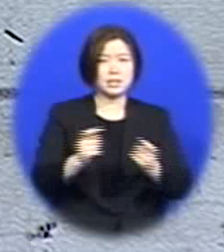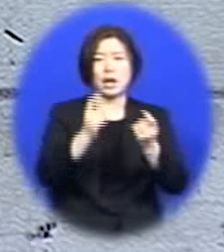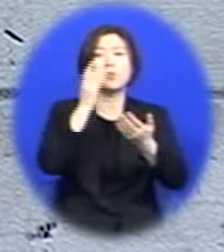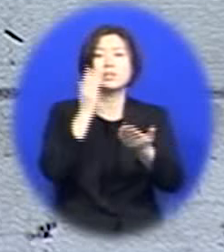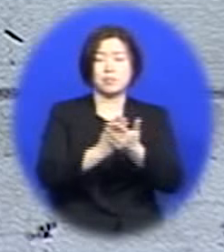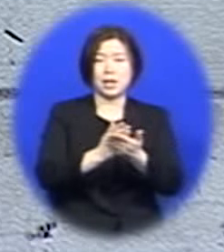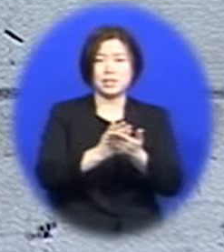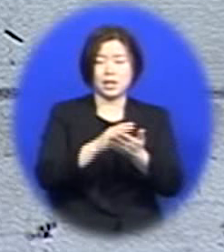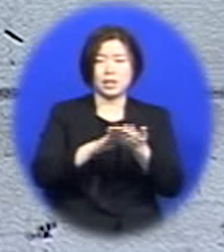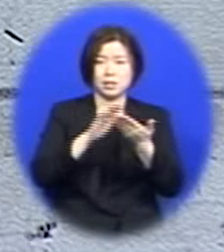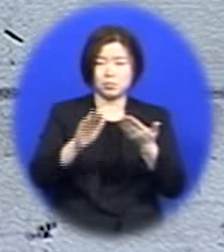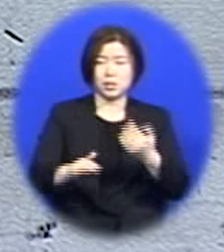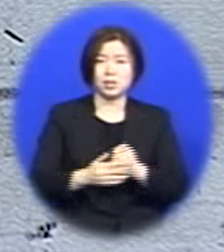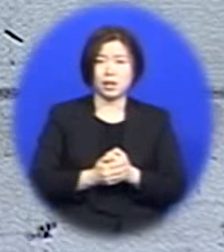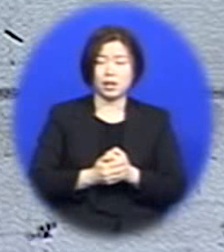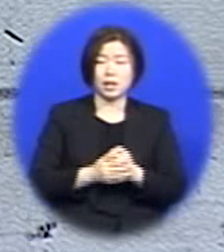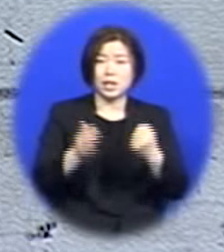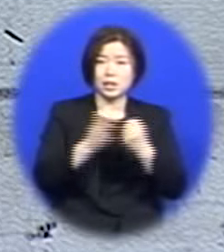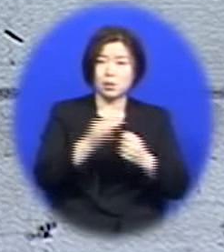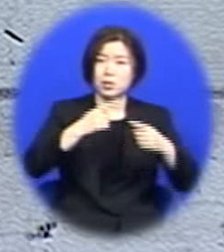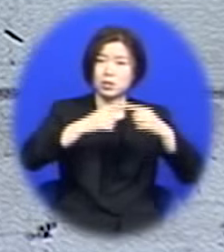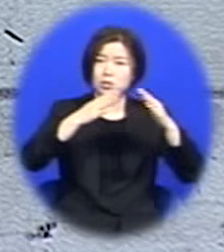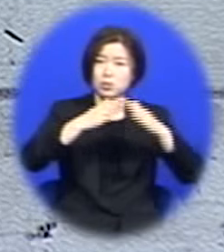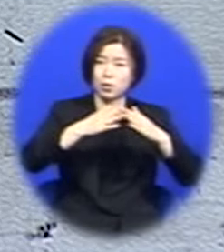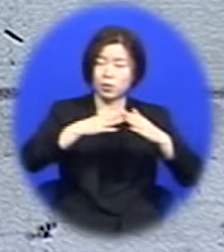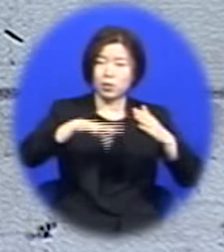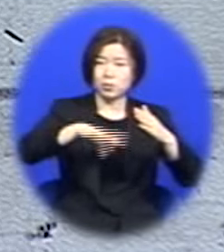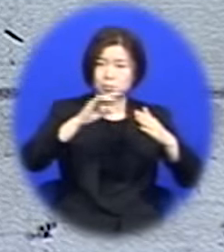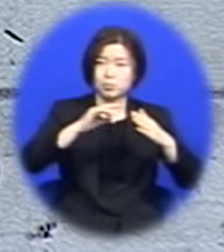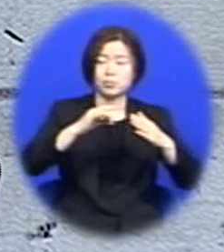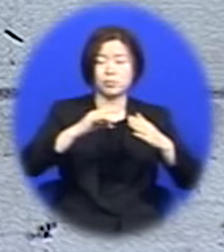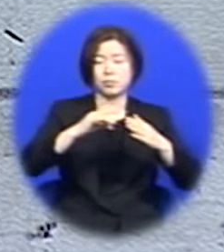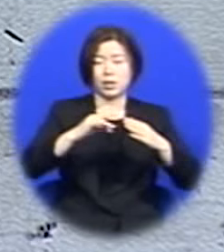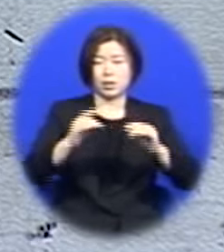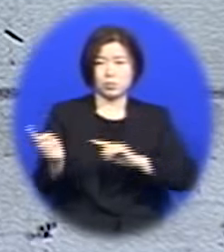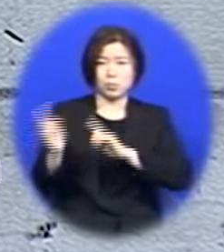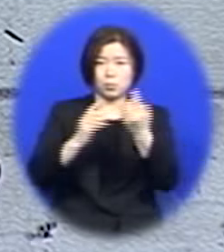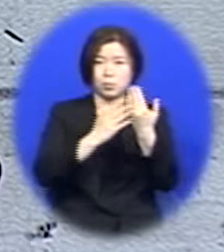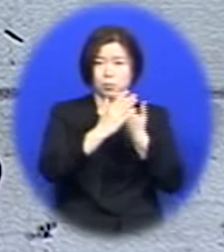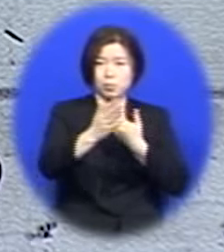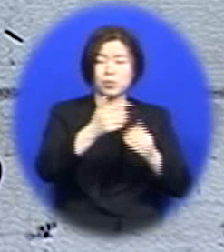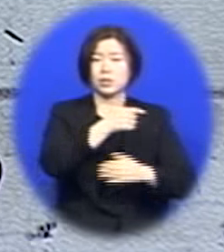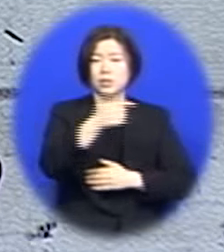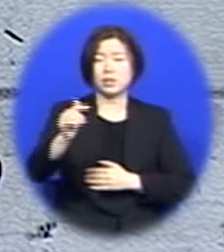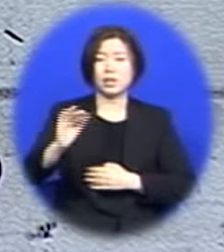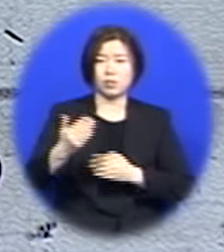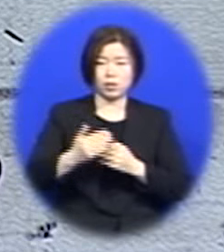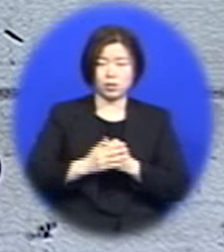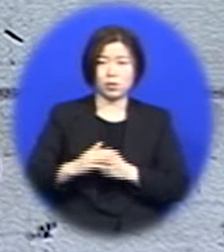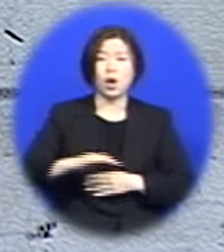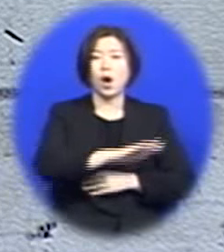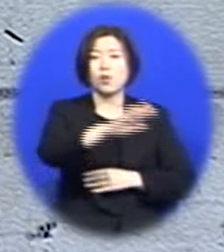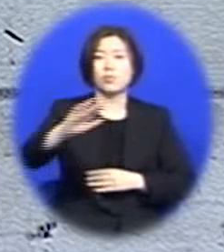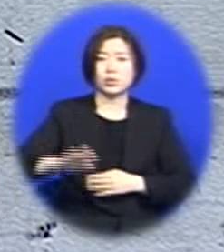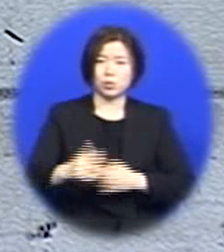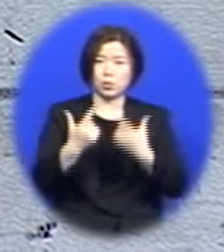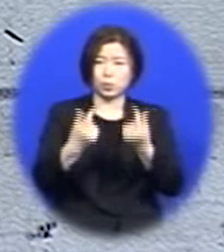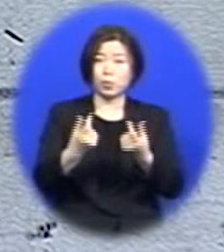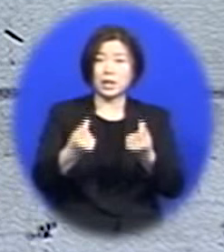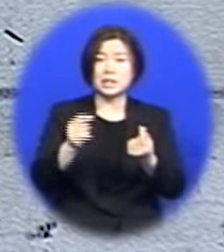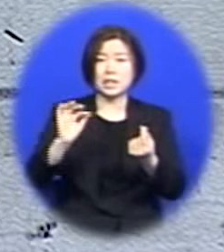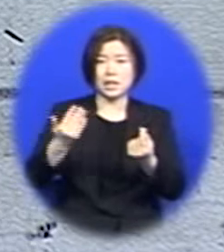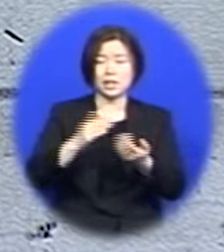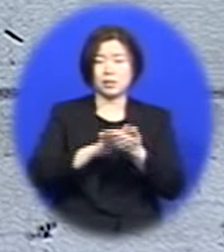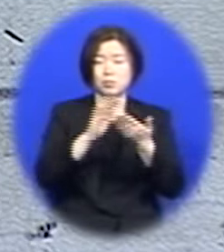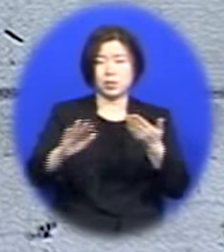그래서 초대교회가 또 더 부흥이 됩니다. 여러분, 우리가 그렇게 해야 합니다. 우리가 하나님께